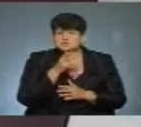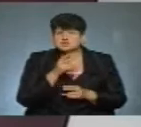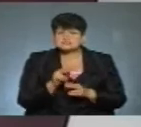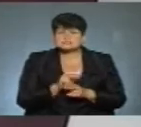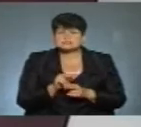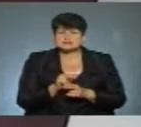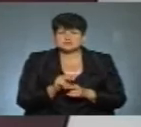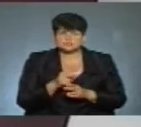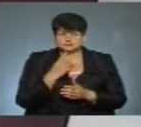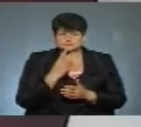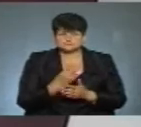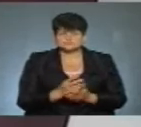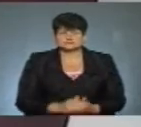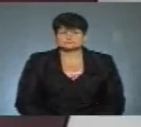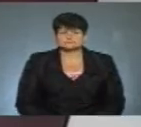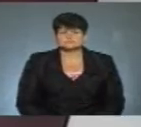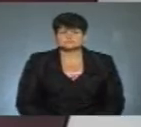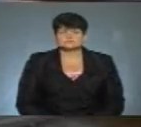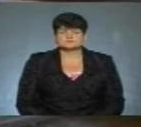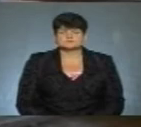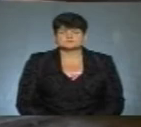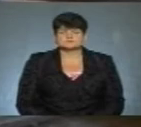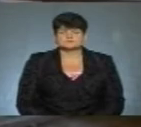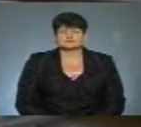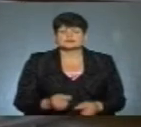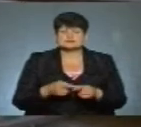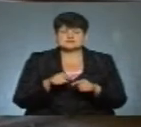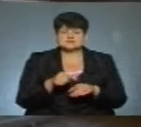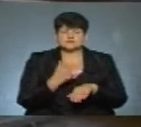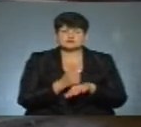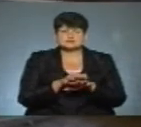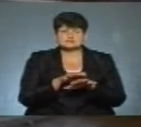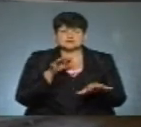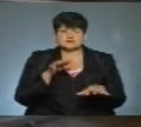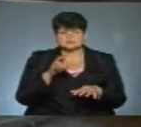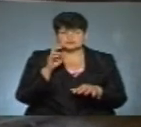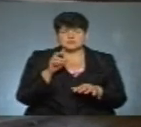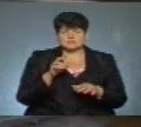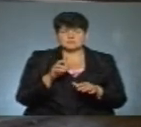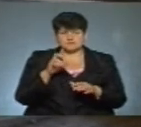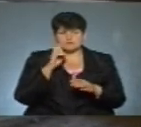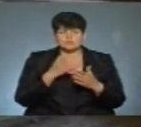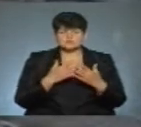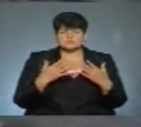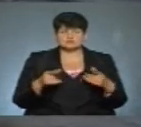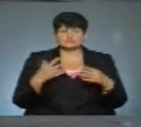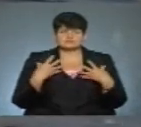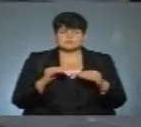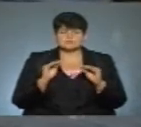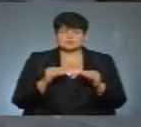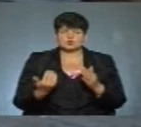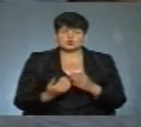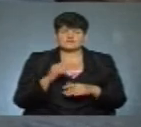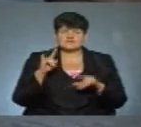ремонту, Діана Ярошенко розповість. Ось це головна зала краєзнавчого музею. Тут вже встановили нові вікна і двері,